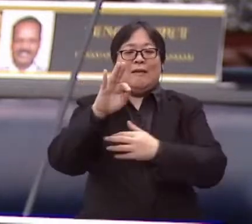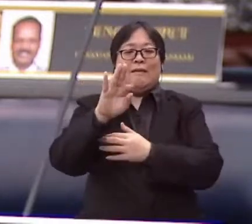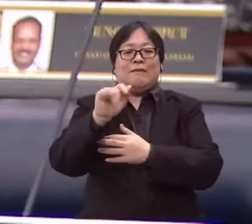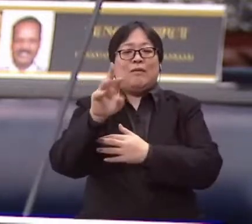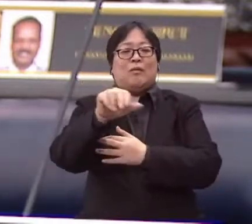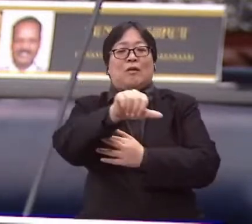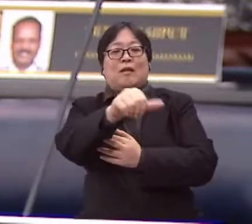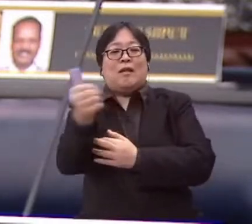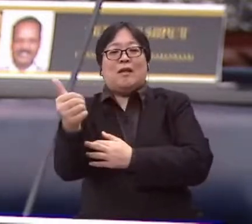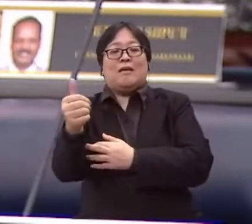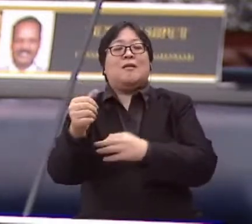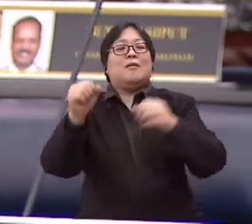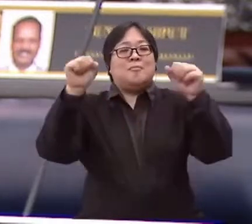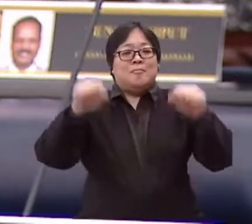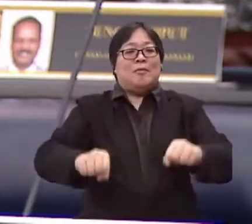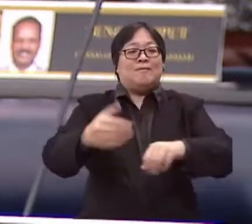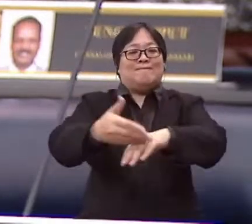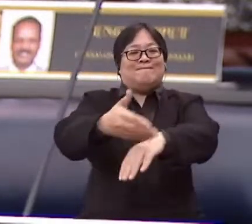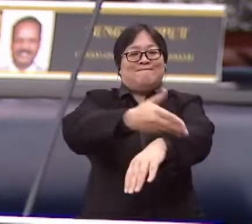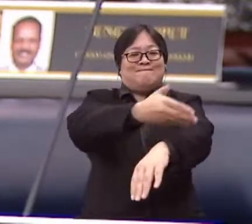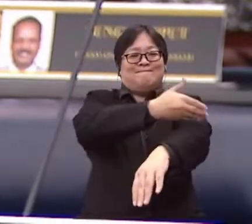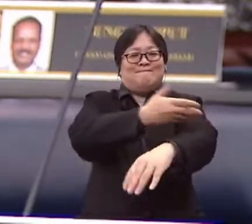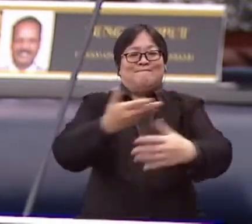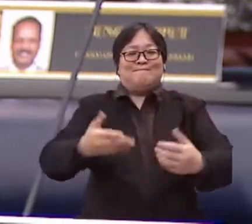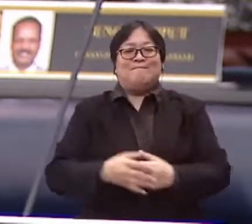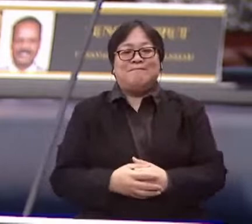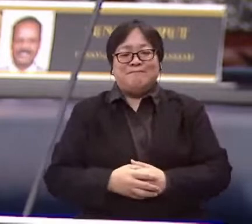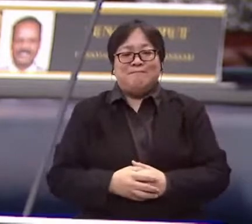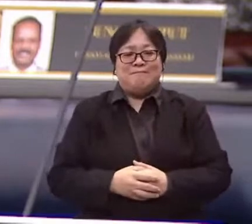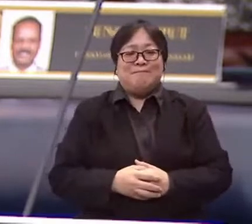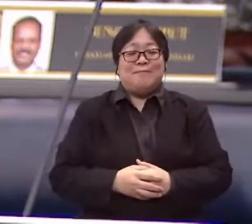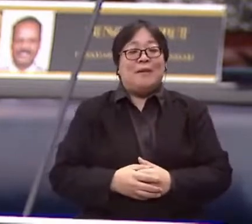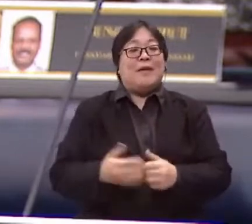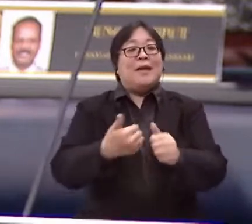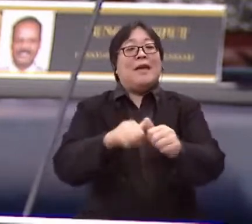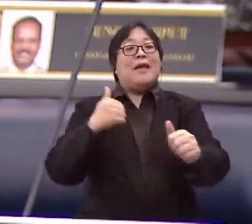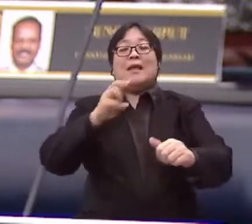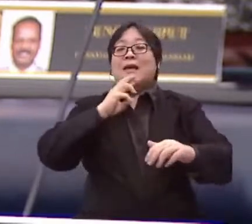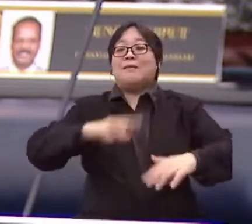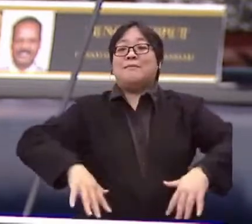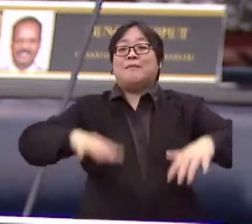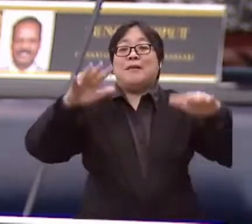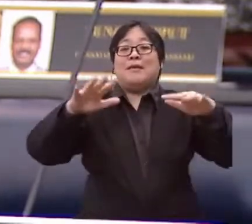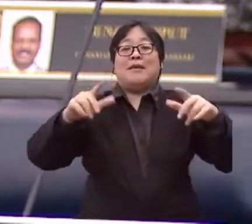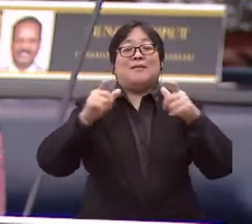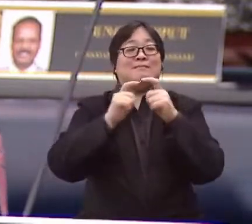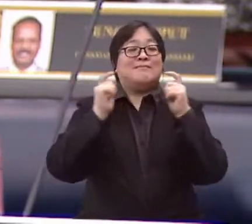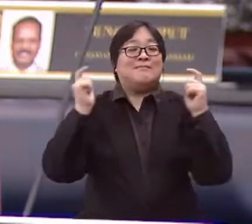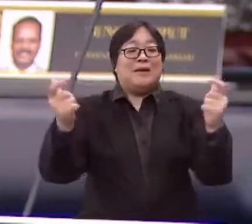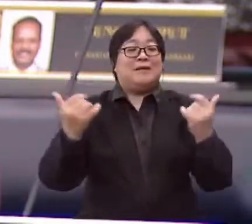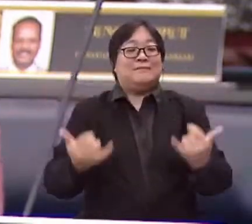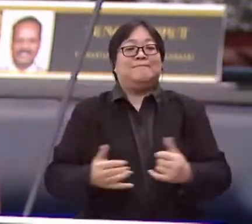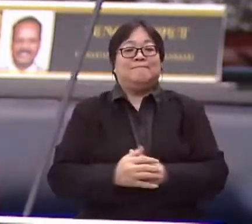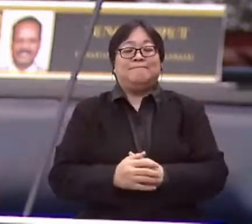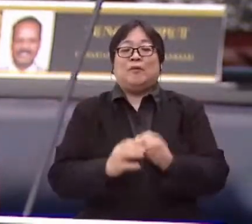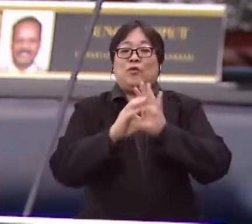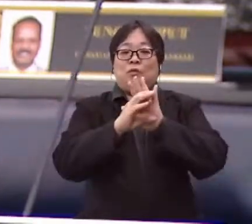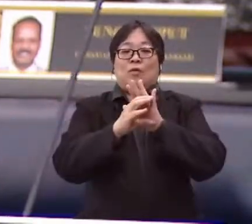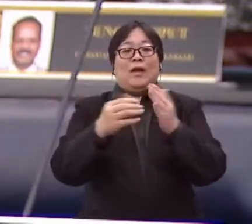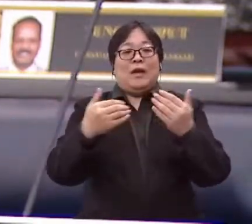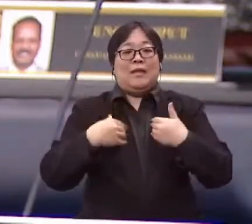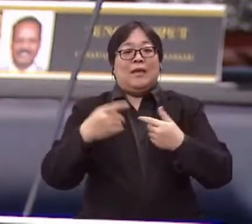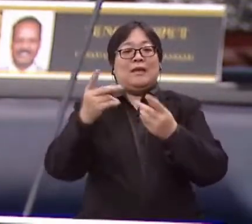kita mampu memperbaiki untuk elakan banjir sekala besar segini misalnya